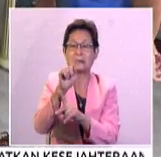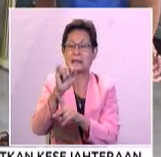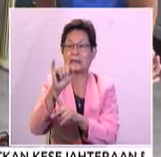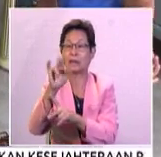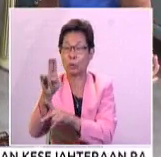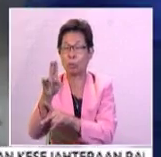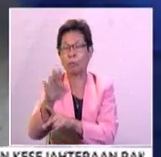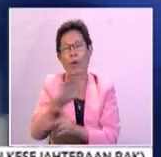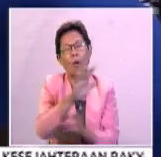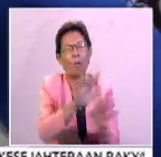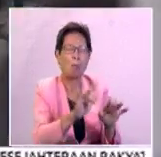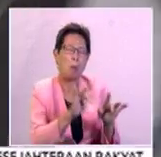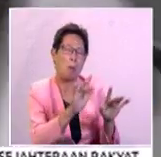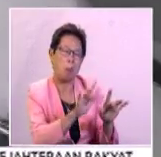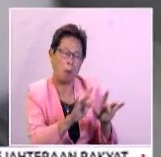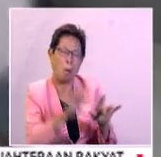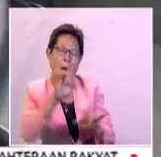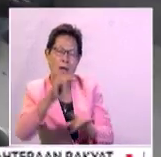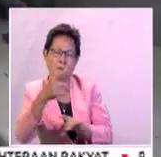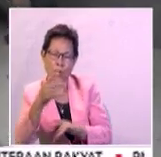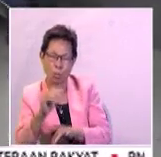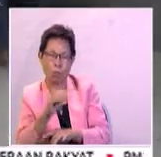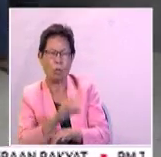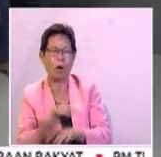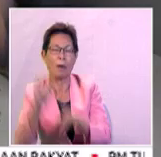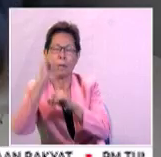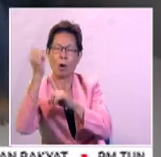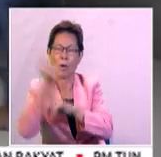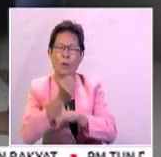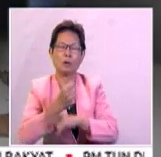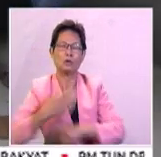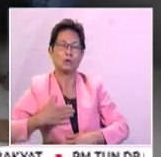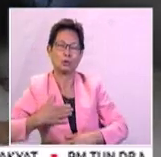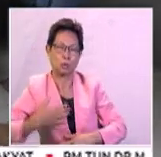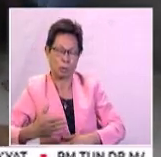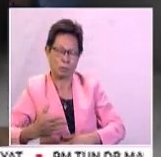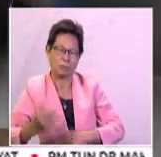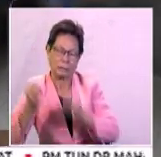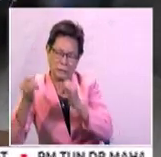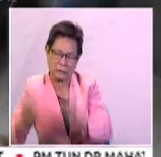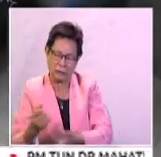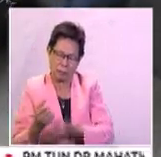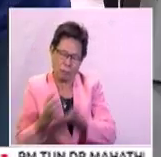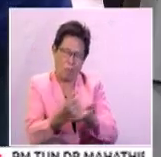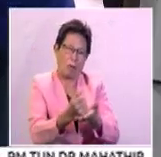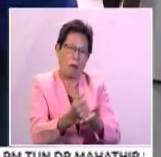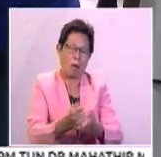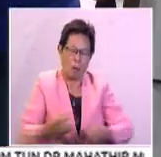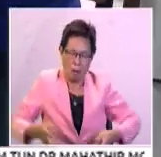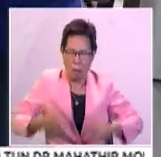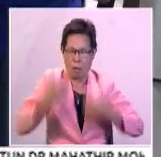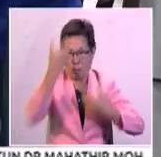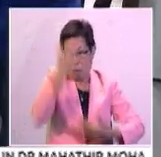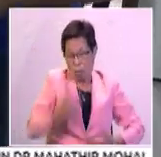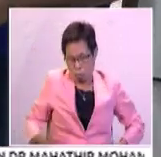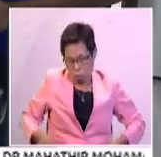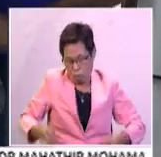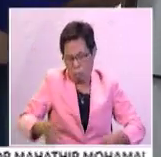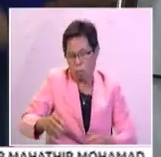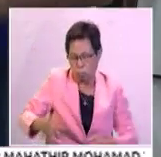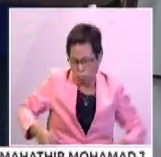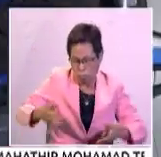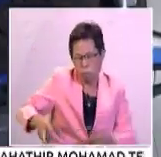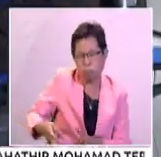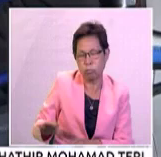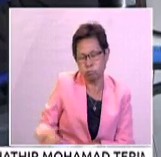mendapat simpati NGO Pertubuhan Sukarela Insan Cakna. Akibat lumpuh, mereka terpaksa menggunakan kerusi roda untuk bergerak